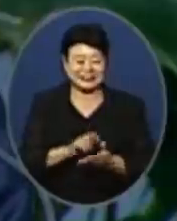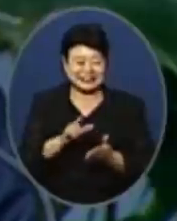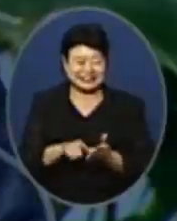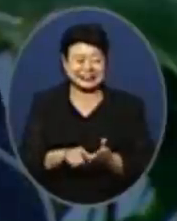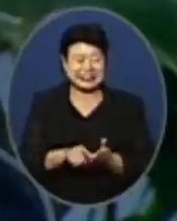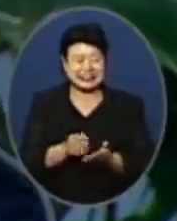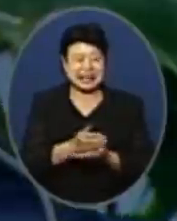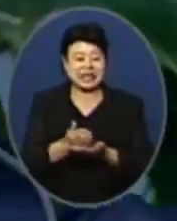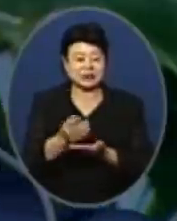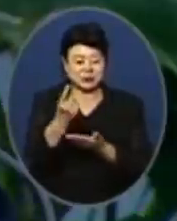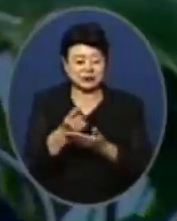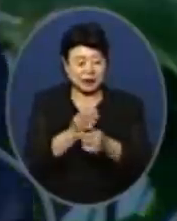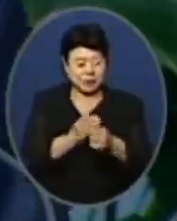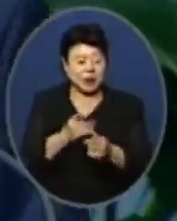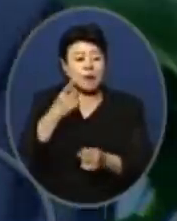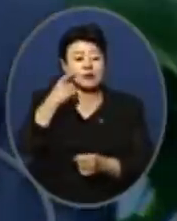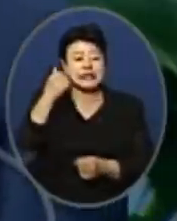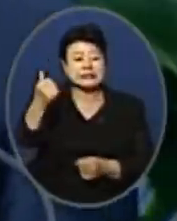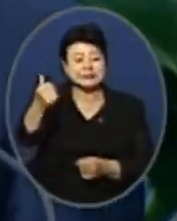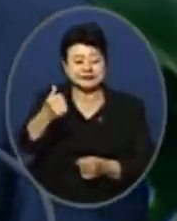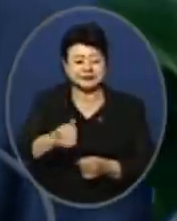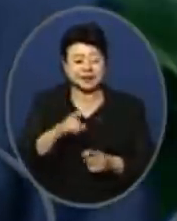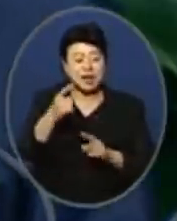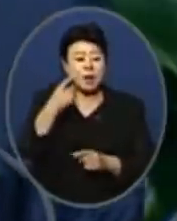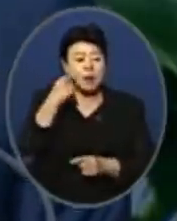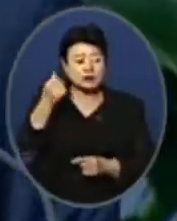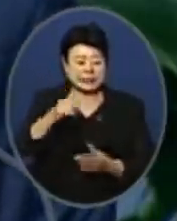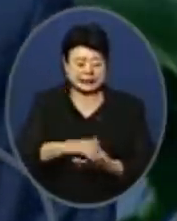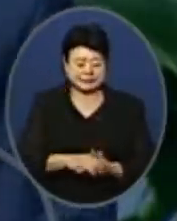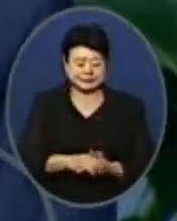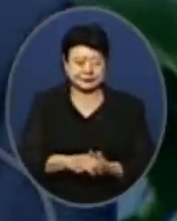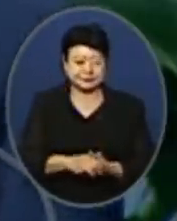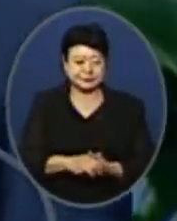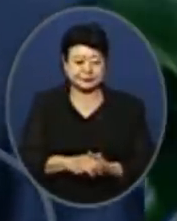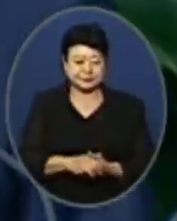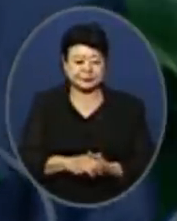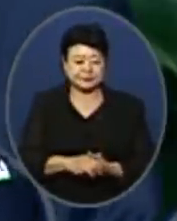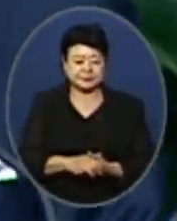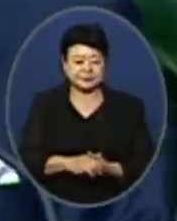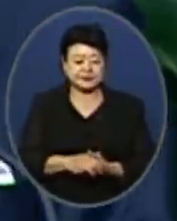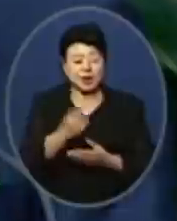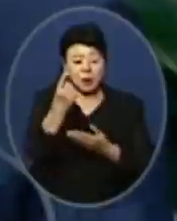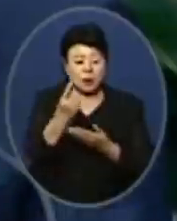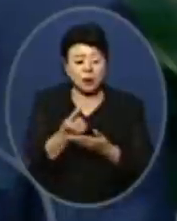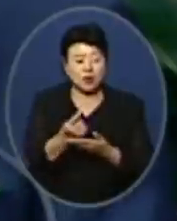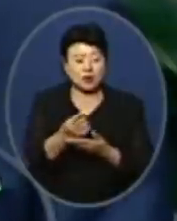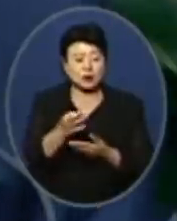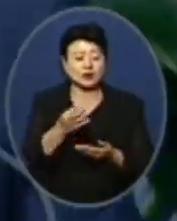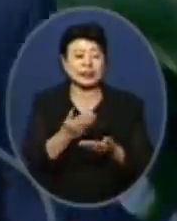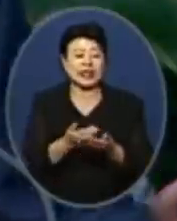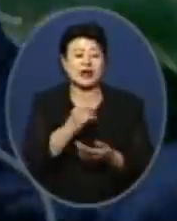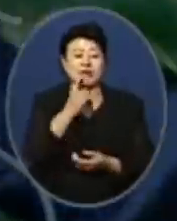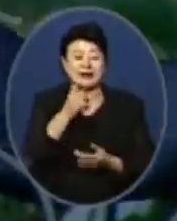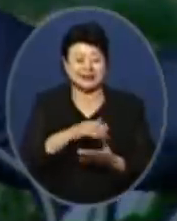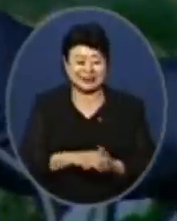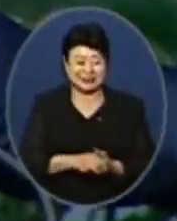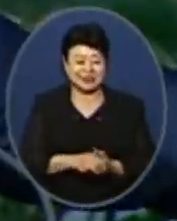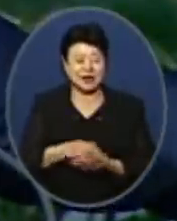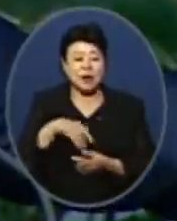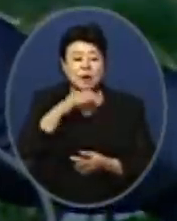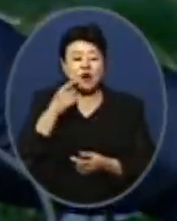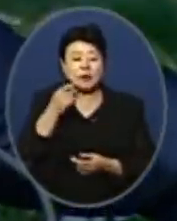참 잘 졌어요. 목사님 이영훈 목사님 요새 이제 이영훈 목사님 오셔서 돈 좀 달라 그러니까